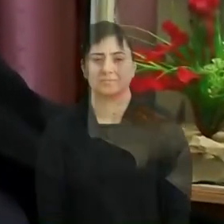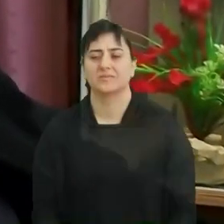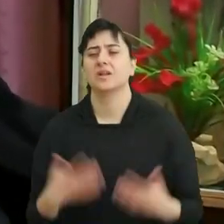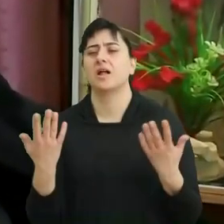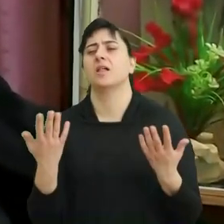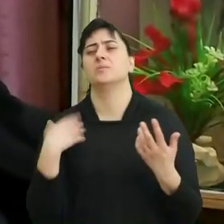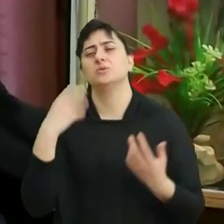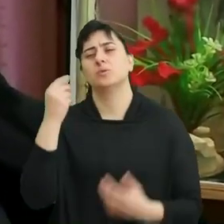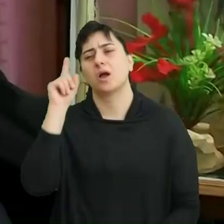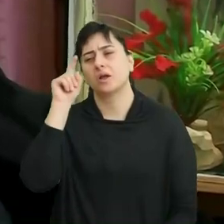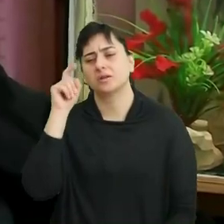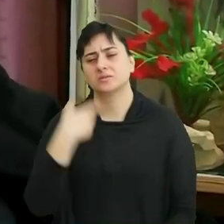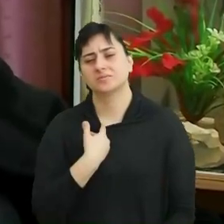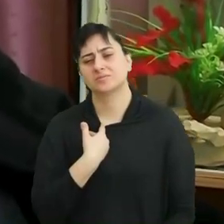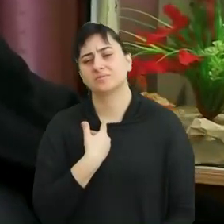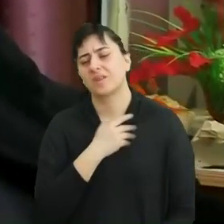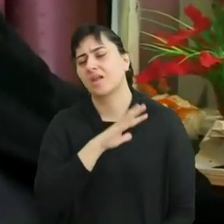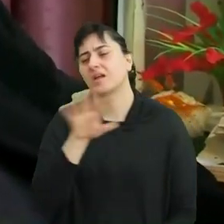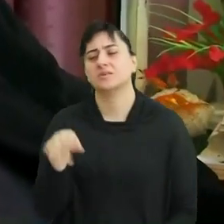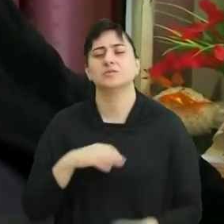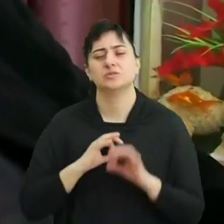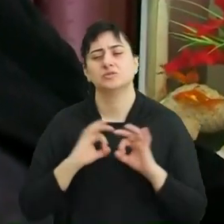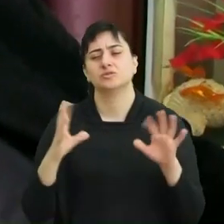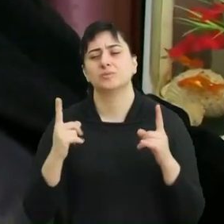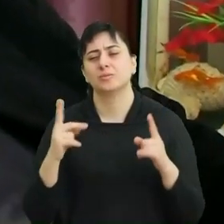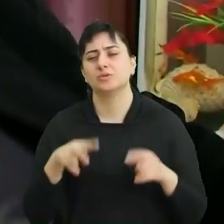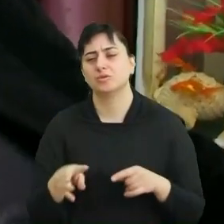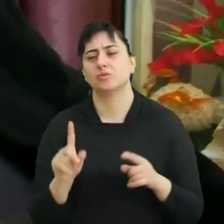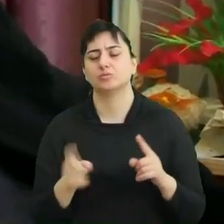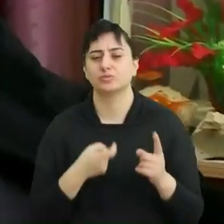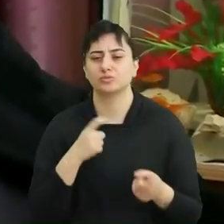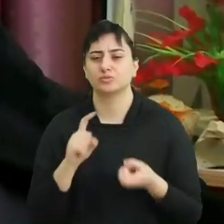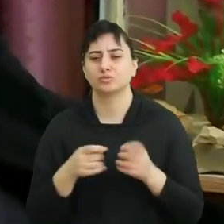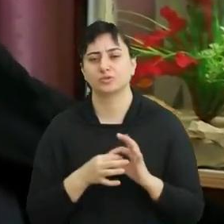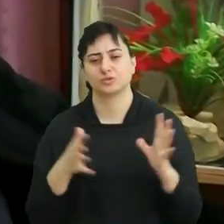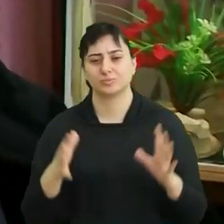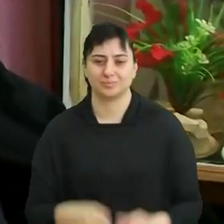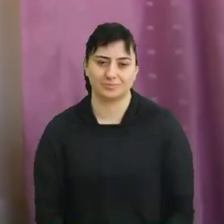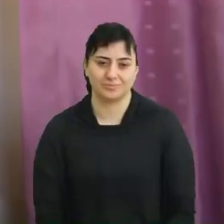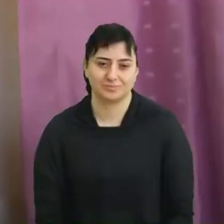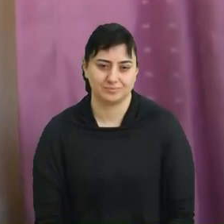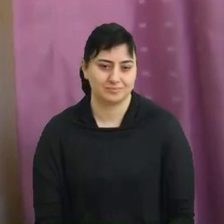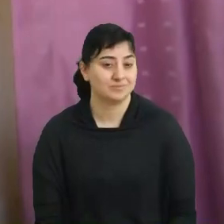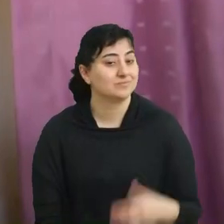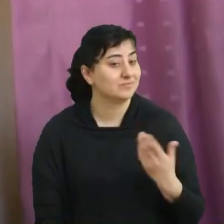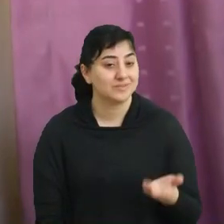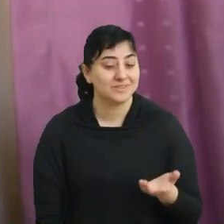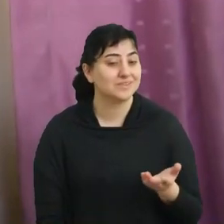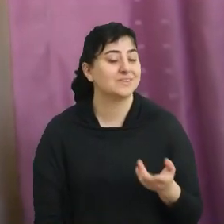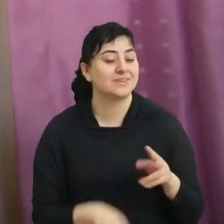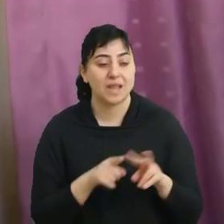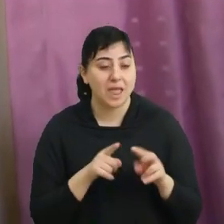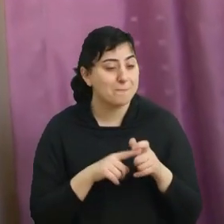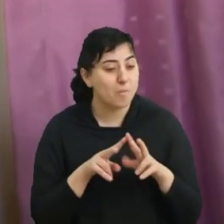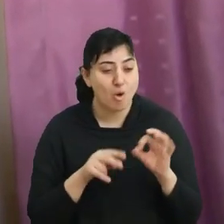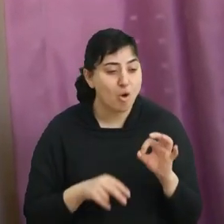Allah'ım ne kadar zekiyim ya. Ya her işi muhteşem yöntemlerimle çözümlüyorum ya. Nemo,